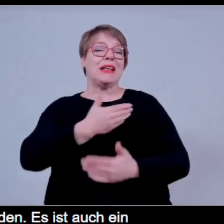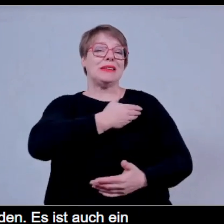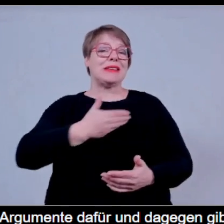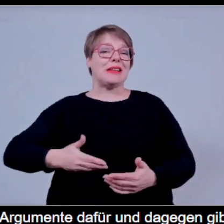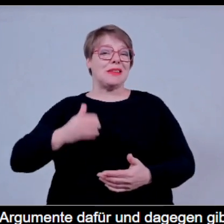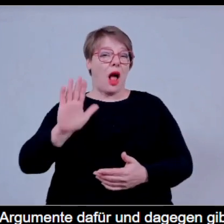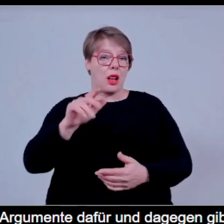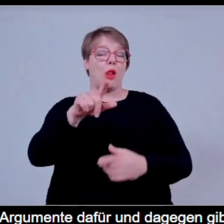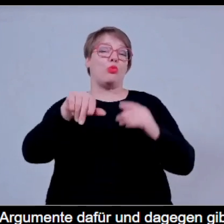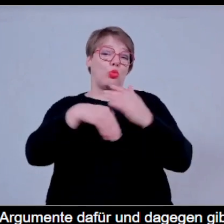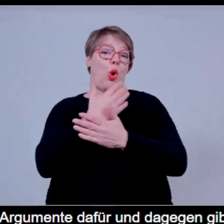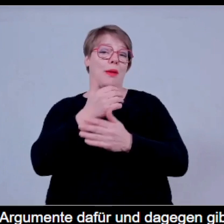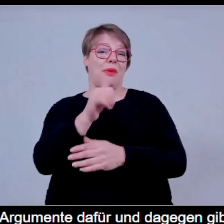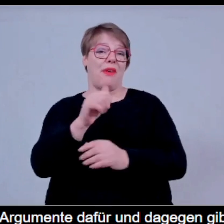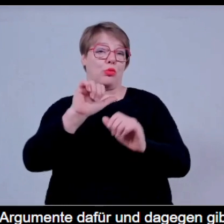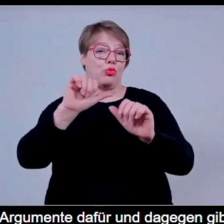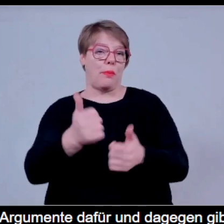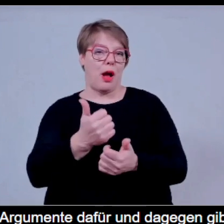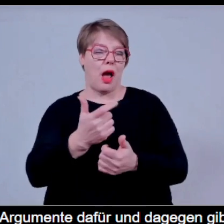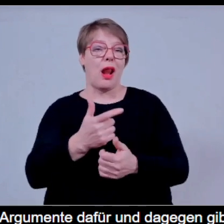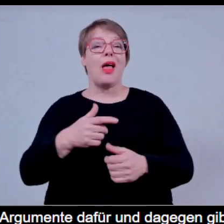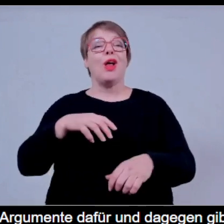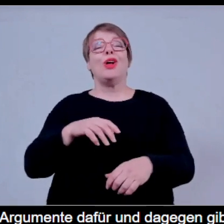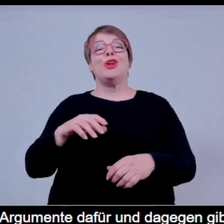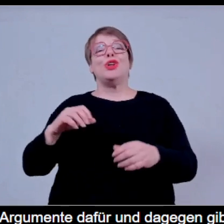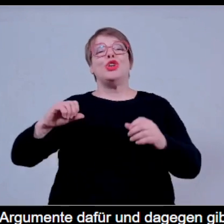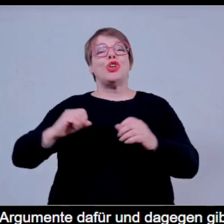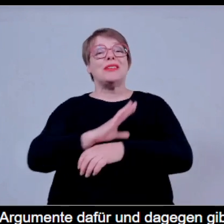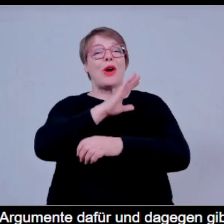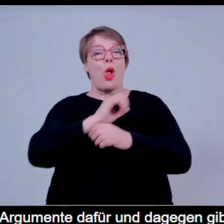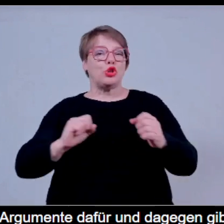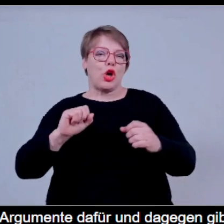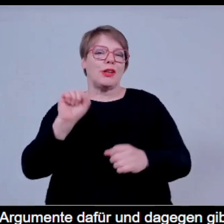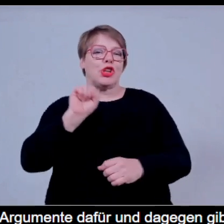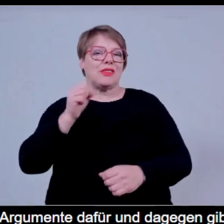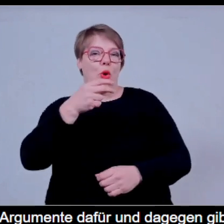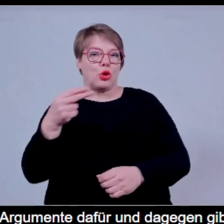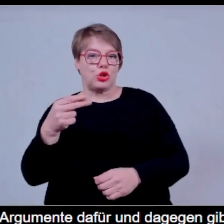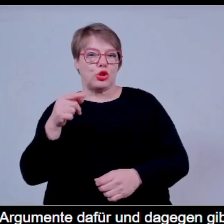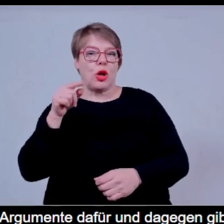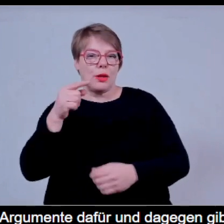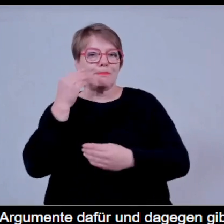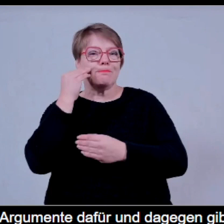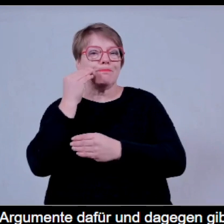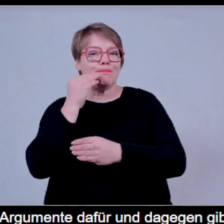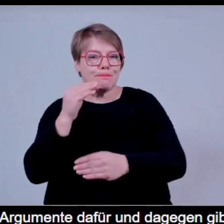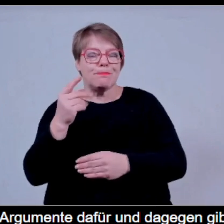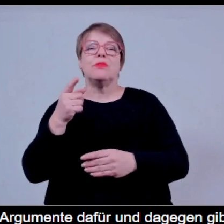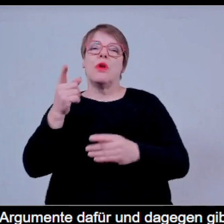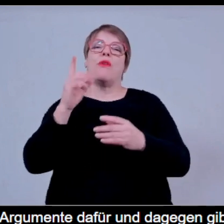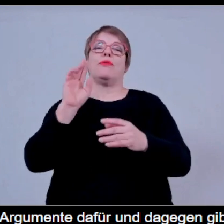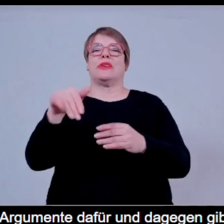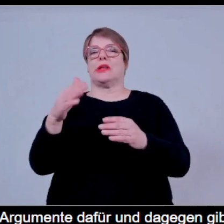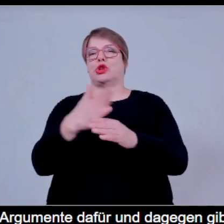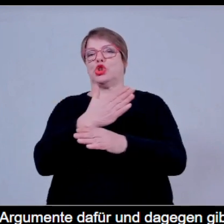mehr ist. Gerade auch um uns herum ist die Maskenverpflichtung im ÖPNV aufgehoben worden. Wir nehmen wahr, dass wir bei